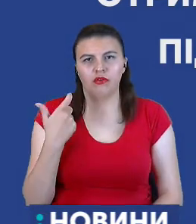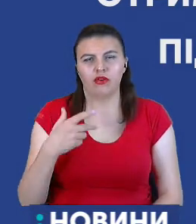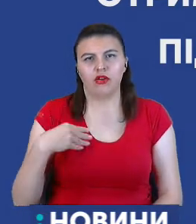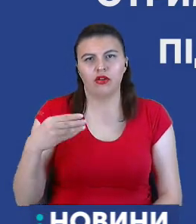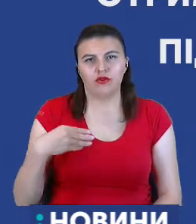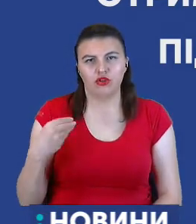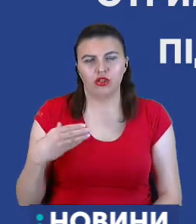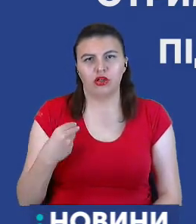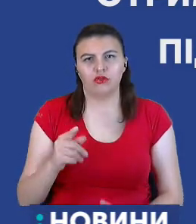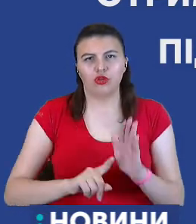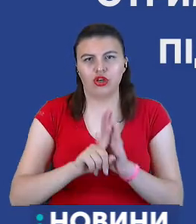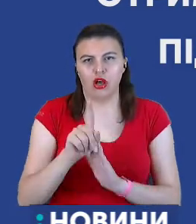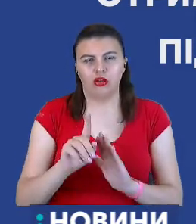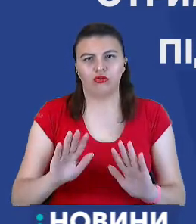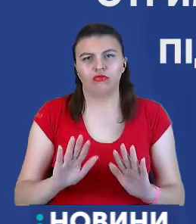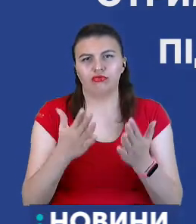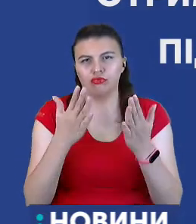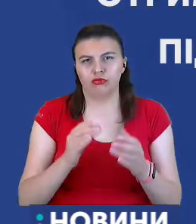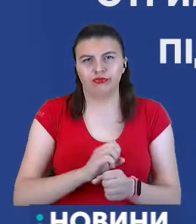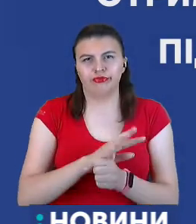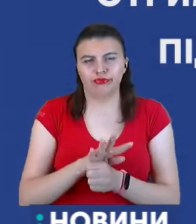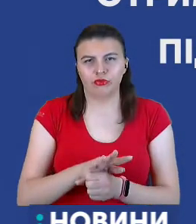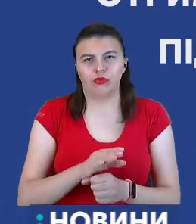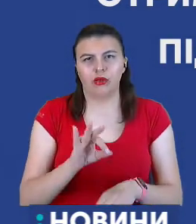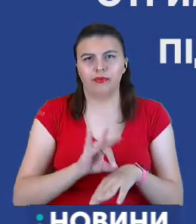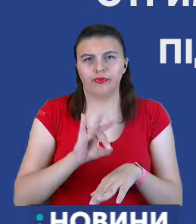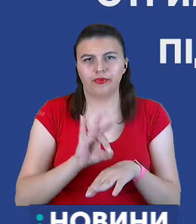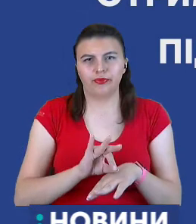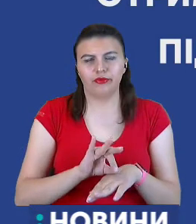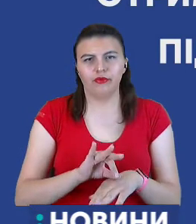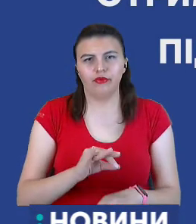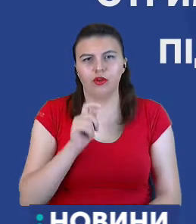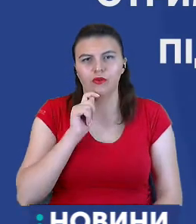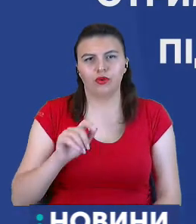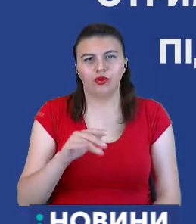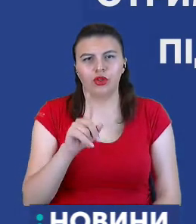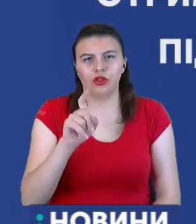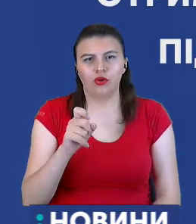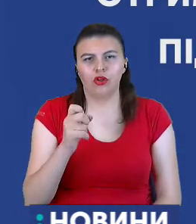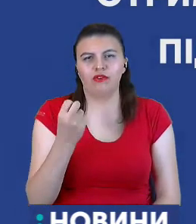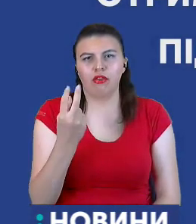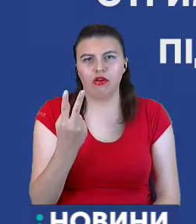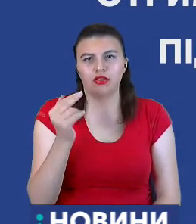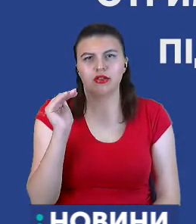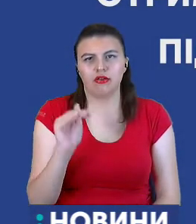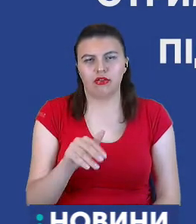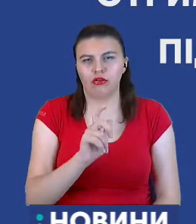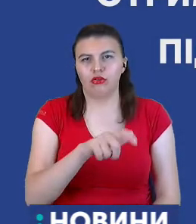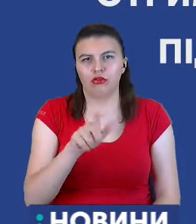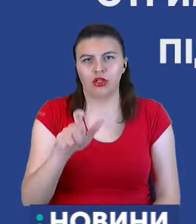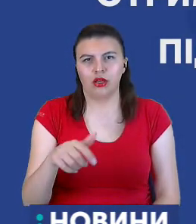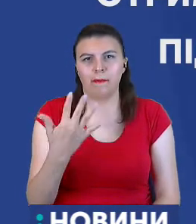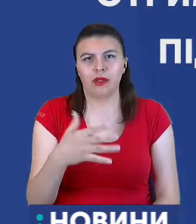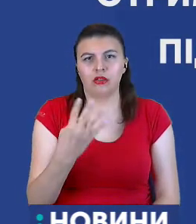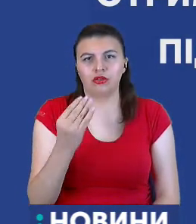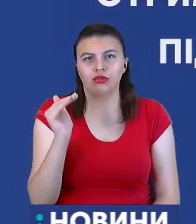Львівщина. З початку спалаху перехворіли чи хворіють на коронавірус в Україні 112 тисяч людей.